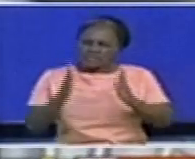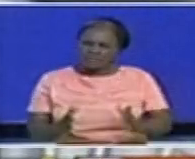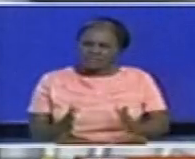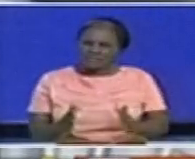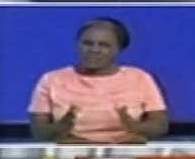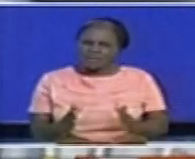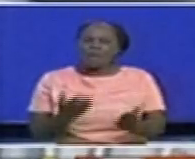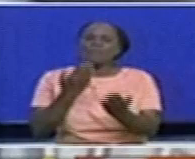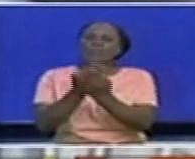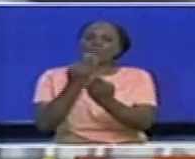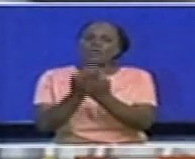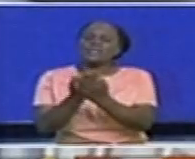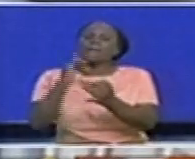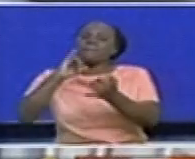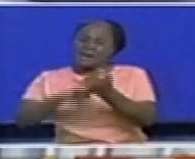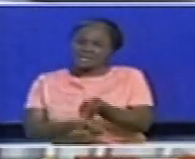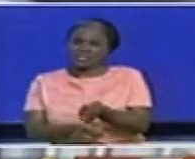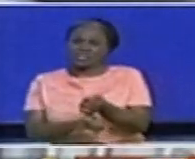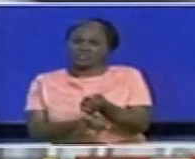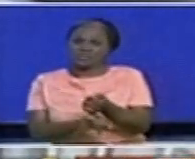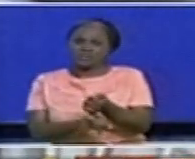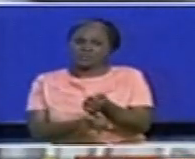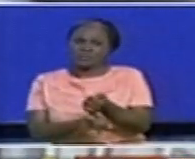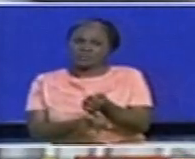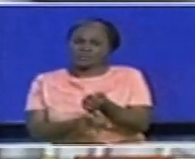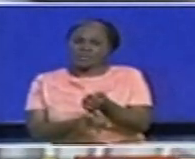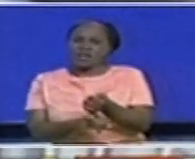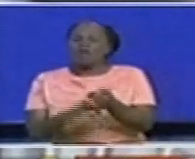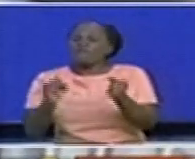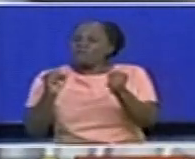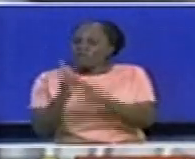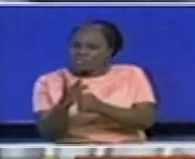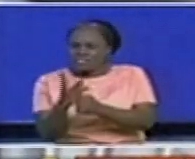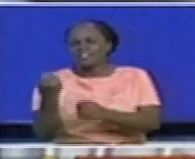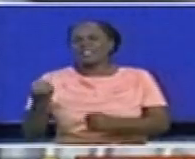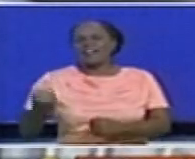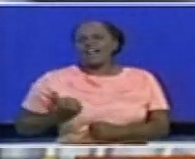is proposing marriage to a 14 year old girl